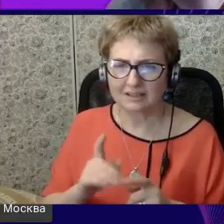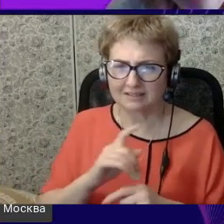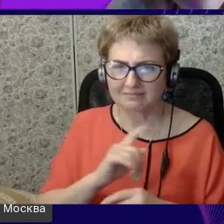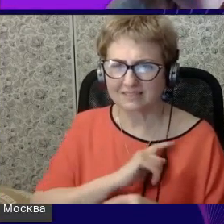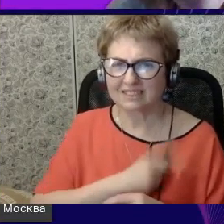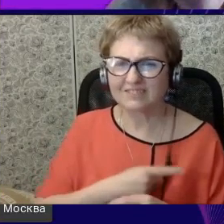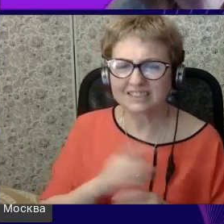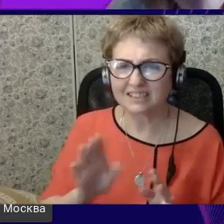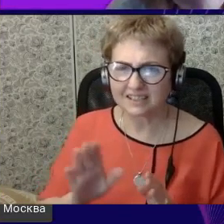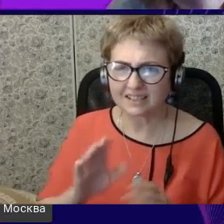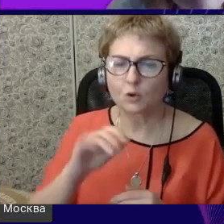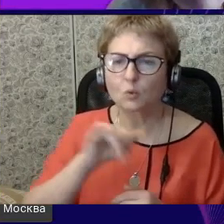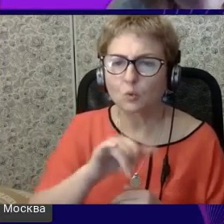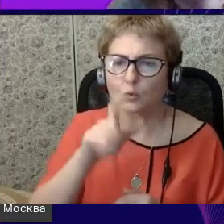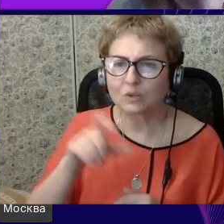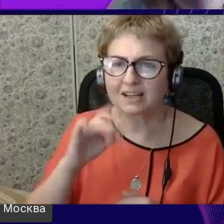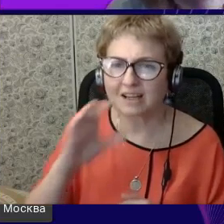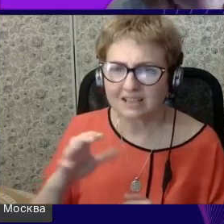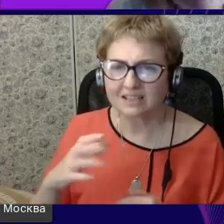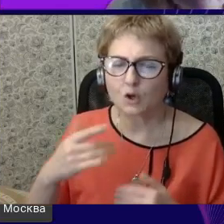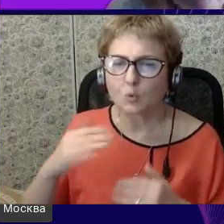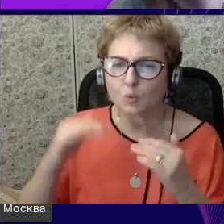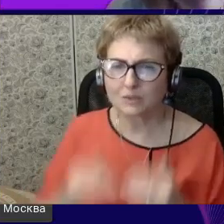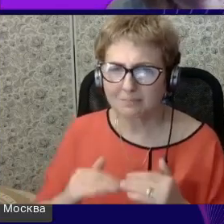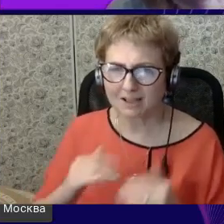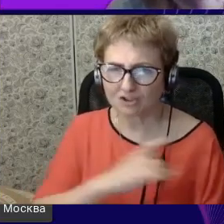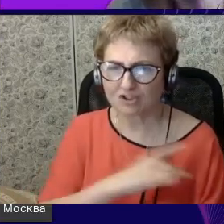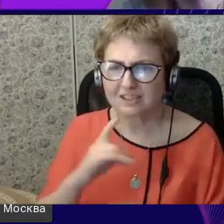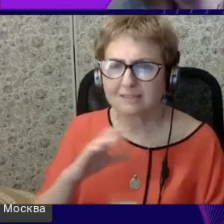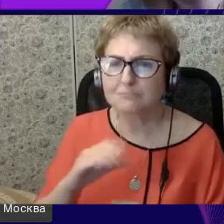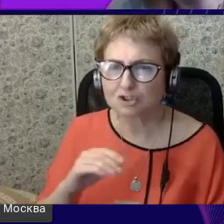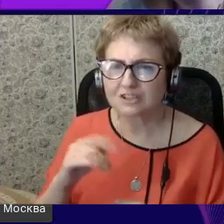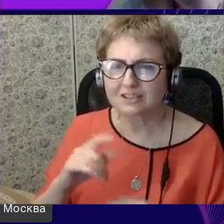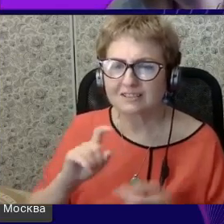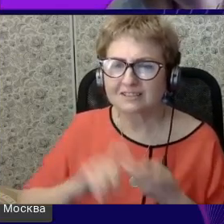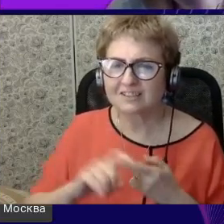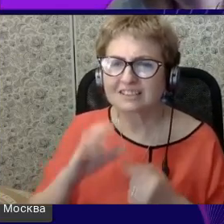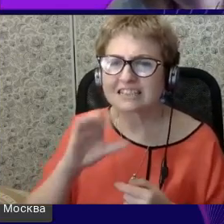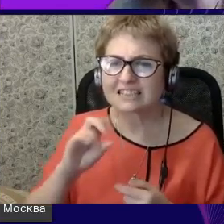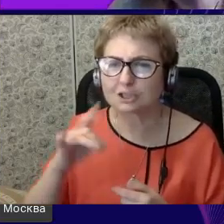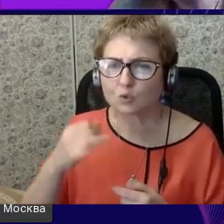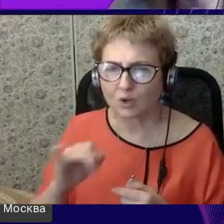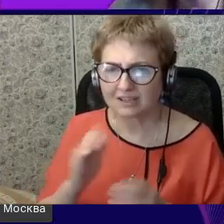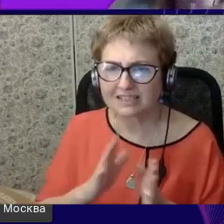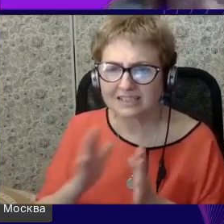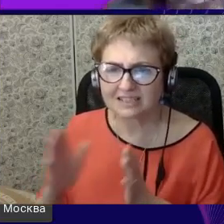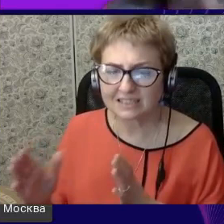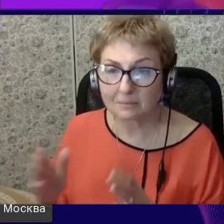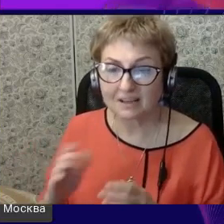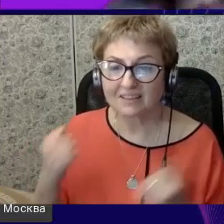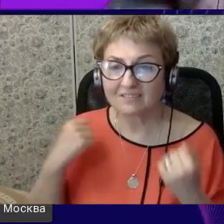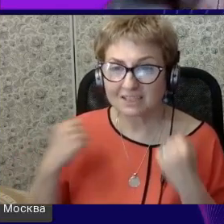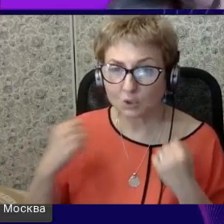Дело не в том, что у людей что-то вот вообще в принципе с физикой. У людей низкий мышечный тонус связан в первую